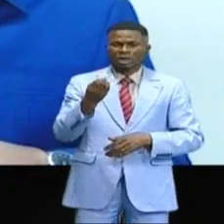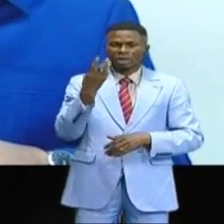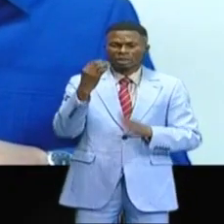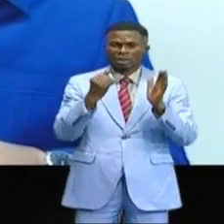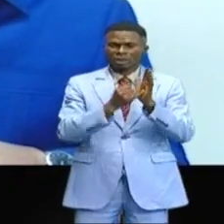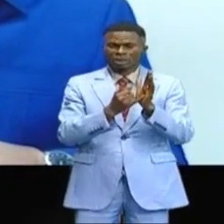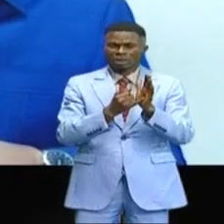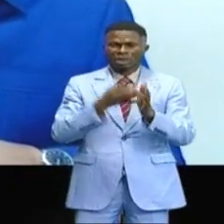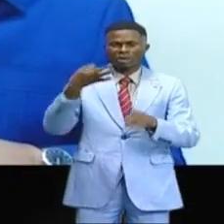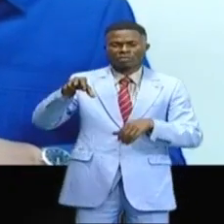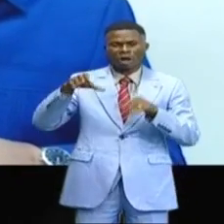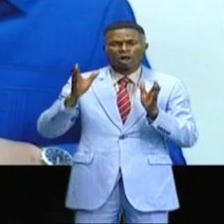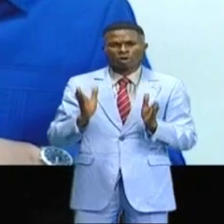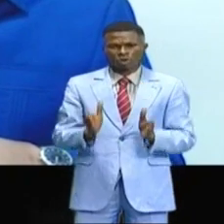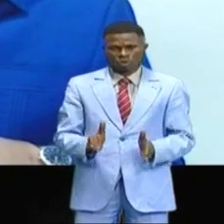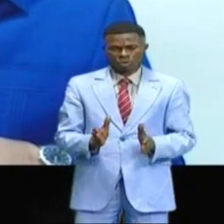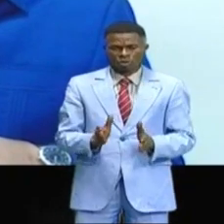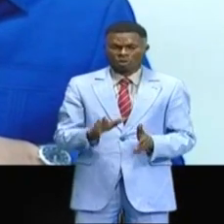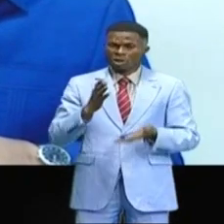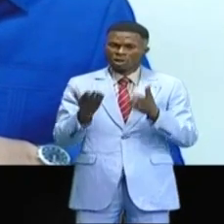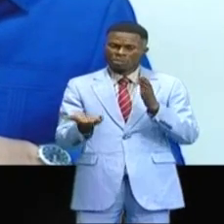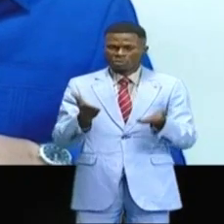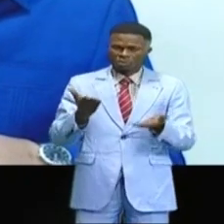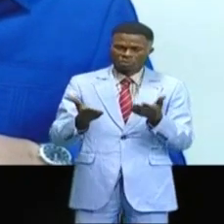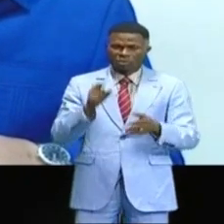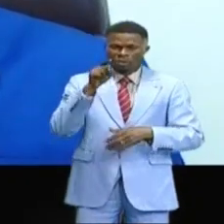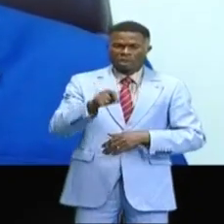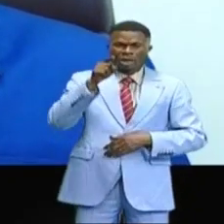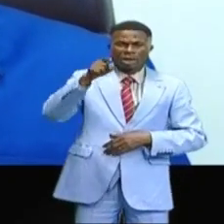626 138 182 487 francs congolais, soit